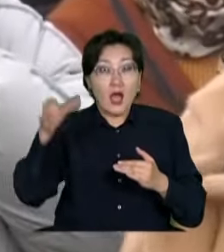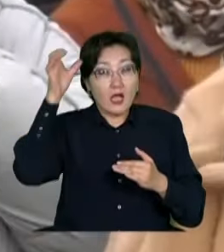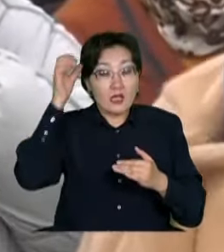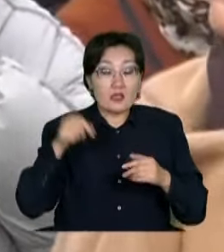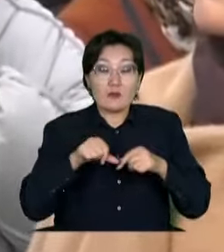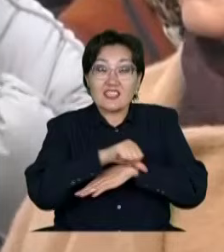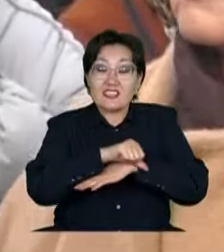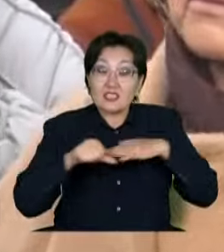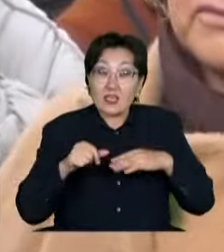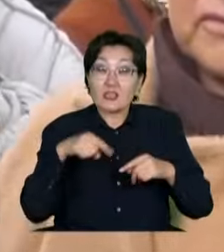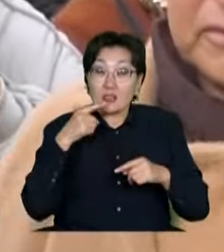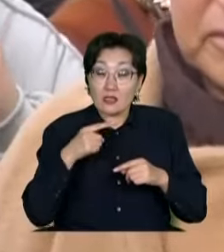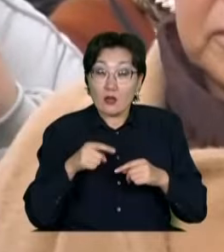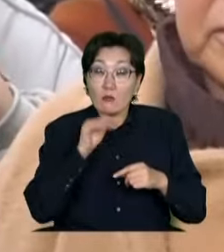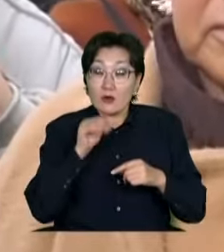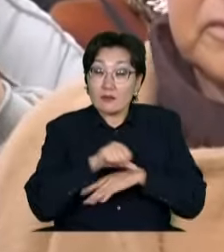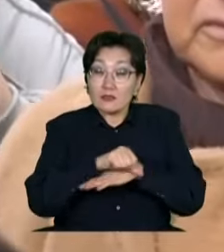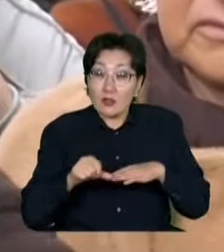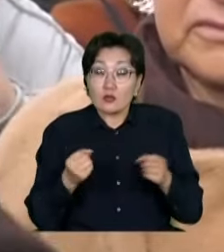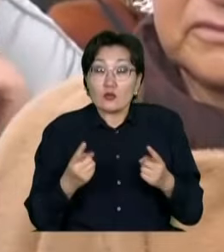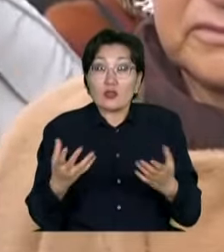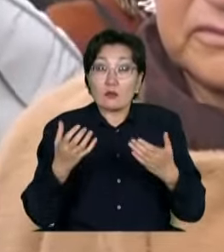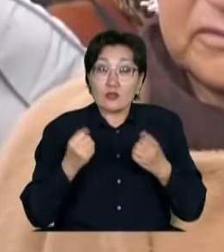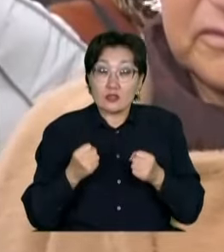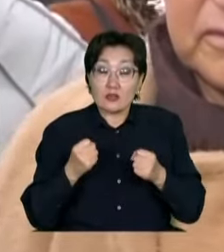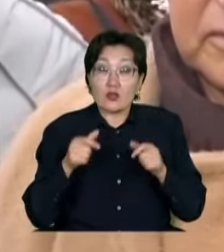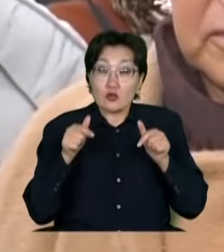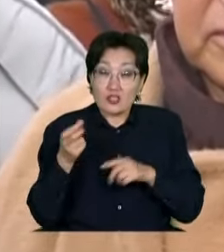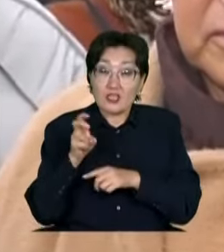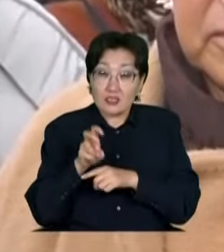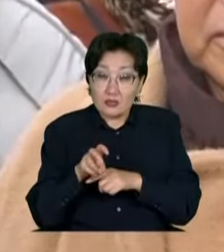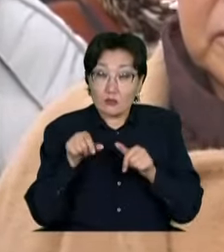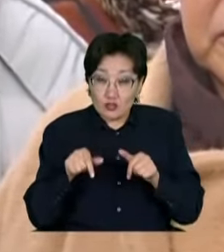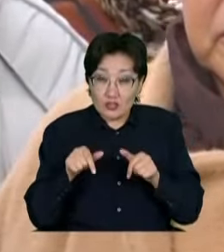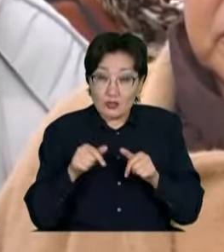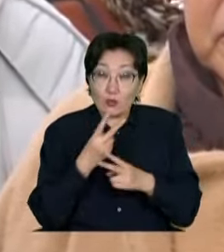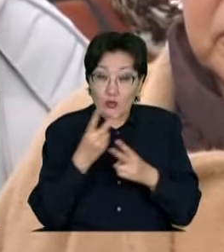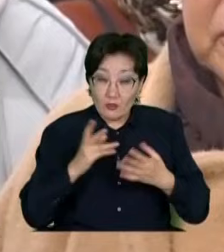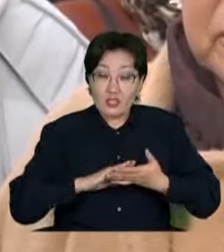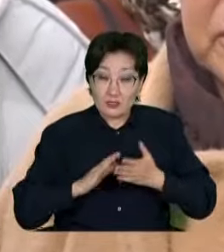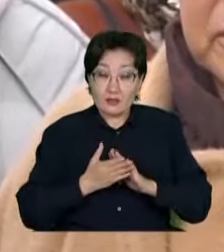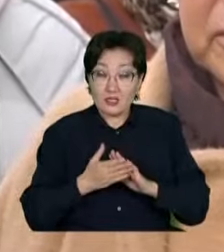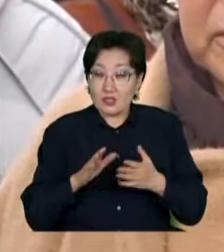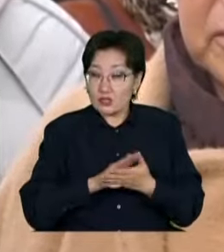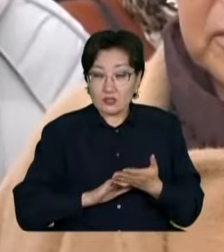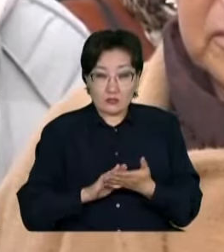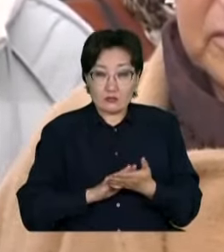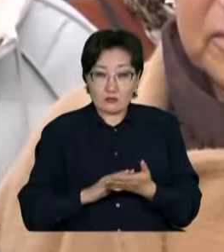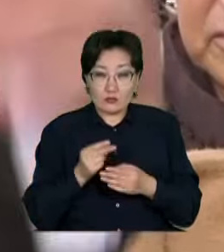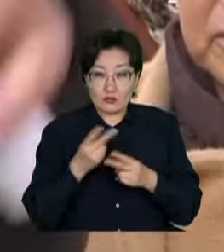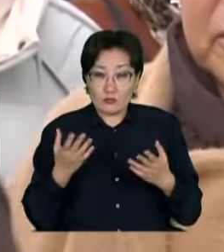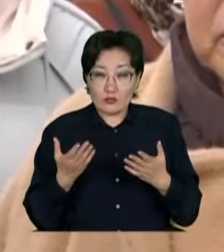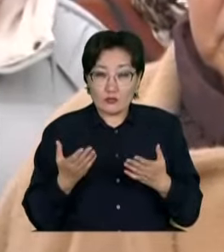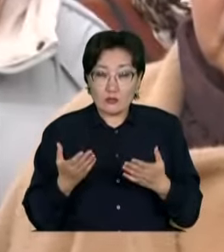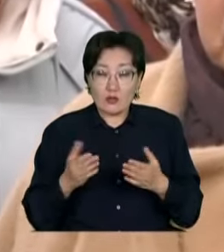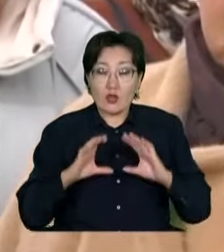дейді, профессорлар сызған дейді. Олар қайықтан алып түсірді. Келдім бекен осы жерді, осы лайды бастым бекен осы жердің. Ешқандай не алған жоқ. Олардың бәрі